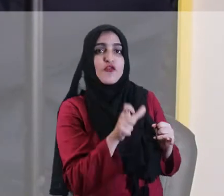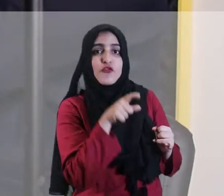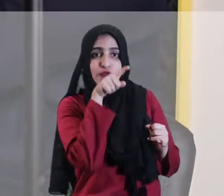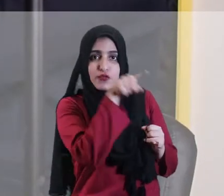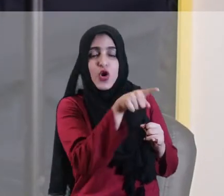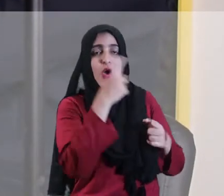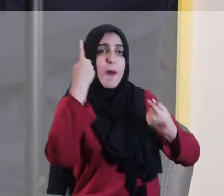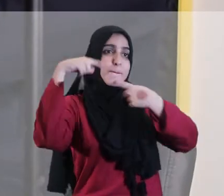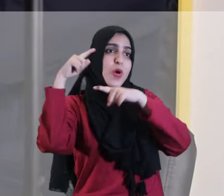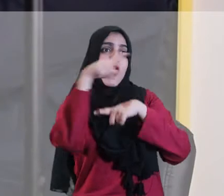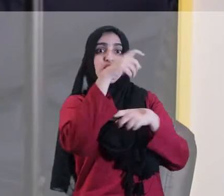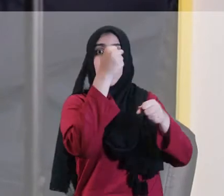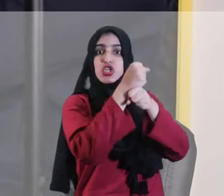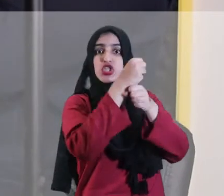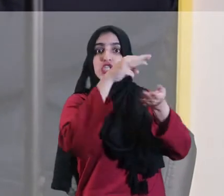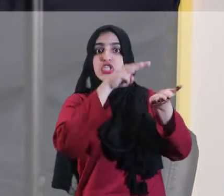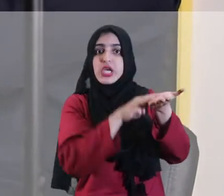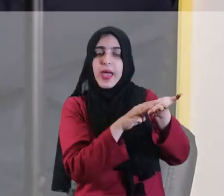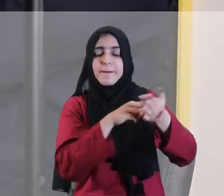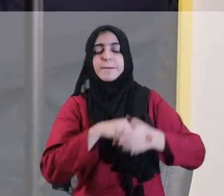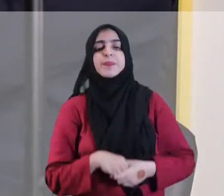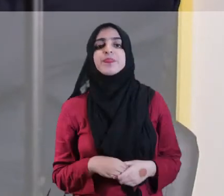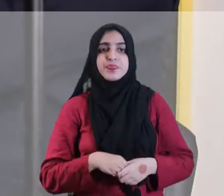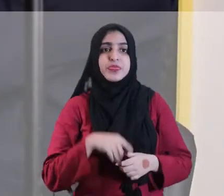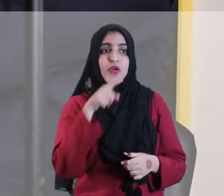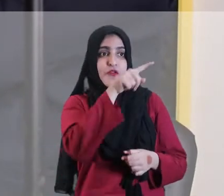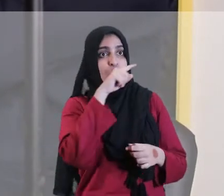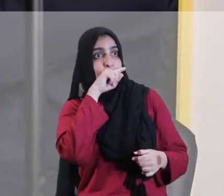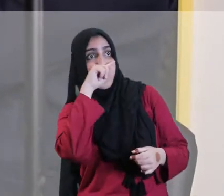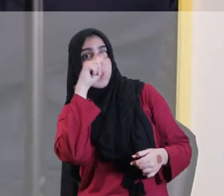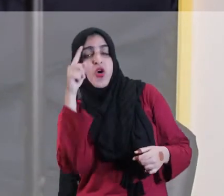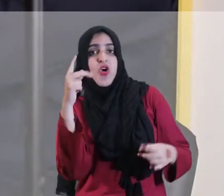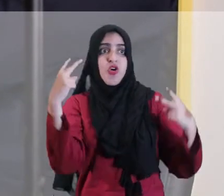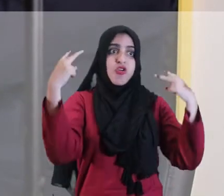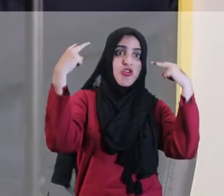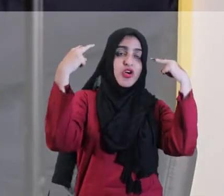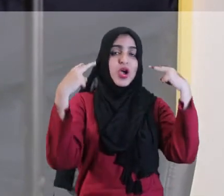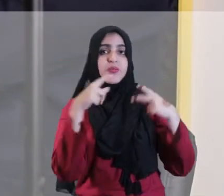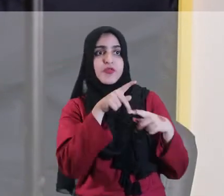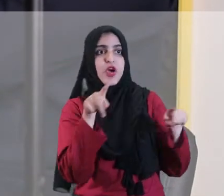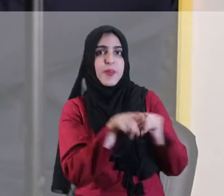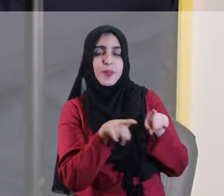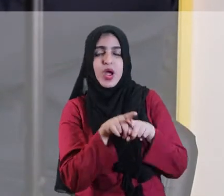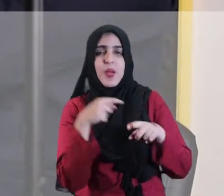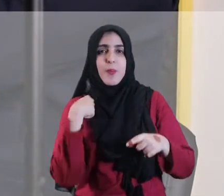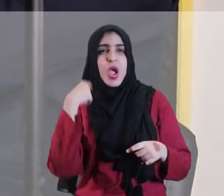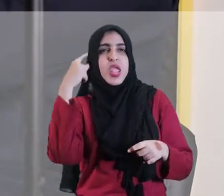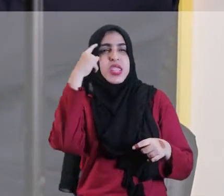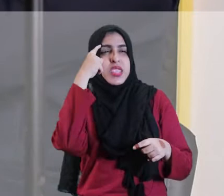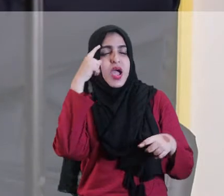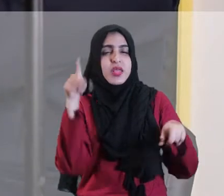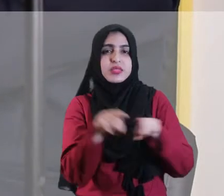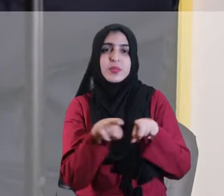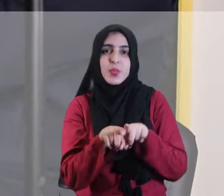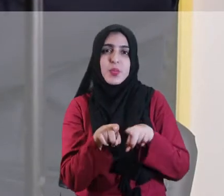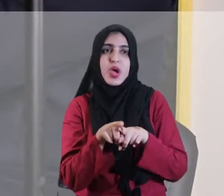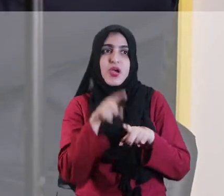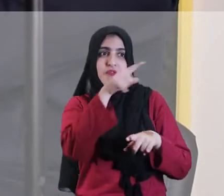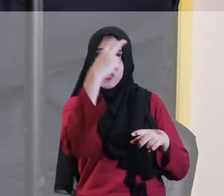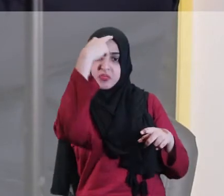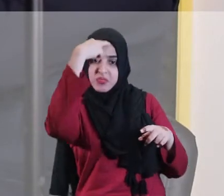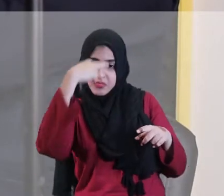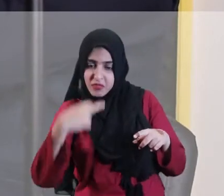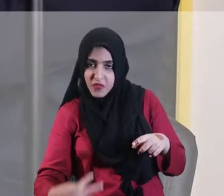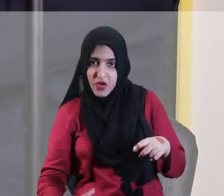अच्छा वह थोड़े से आपने कपूर और की बात की तो मुझे सर निशान लगाया कि वह रोने मुझे ना ऊपर से नीचे देखा और जिस तरह कि मैं कौन हूं